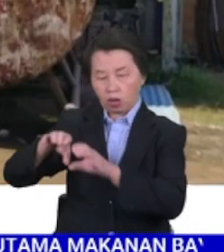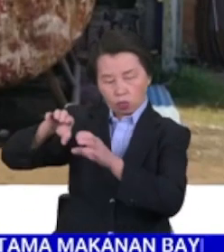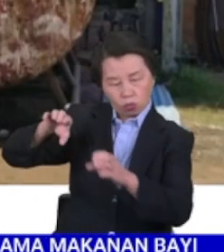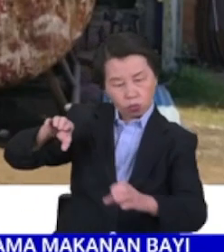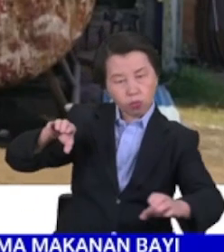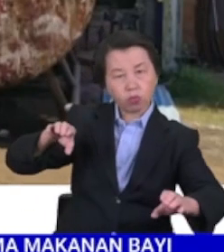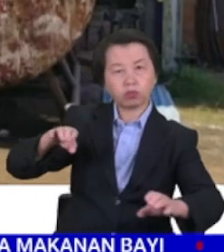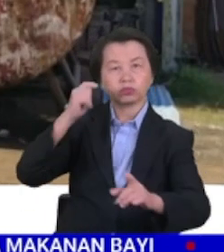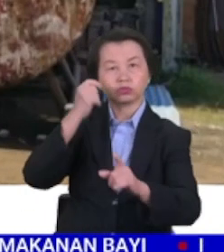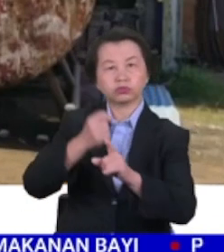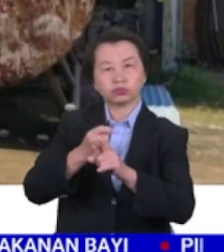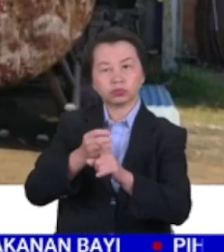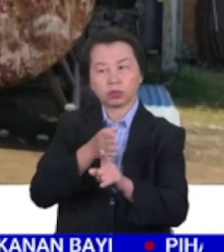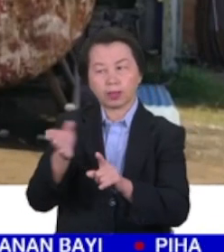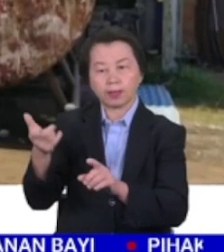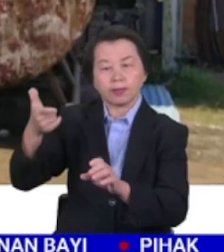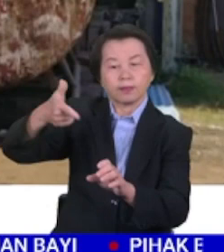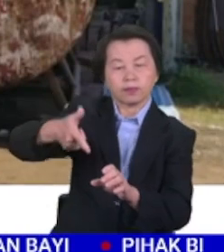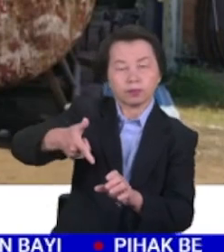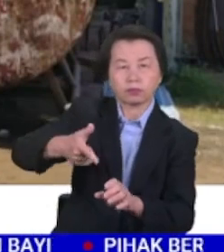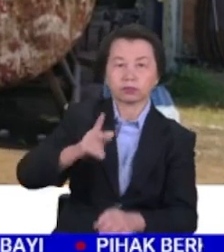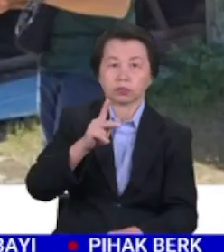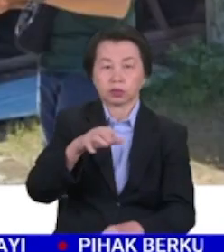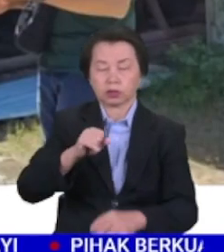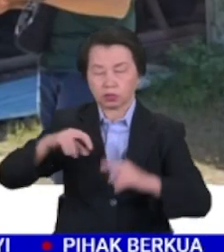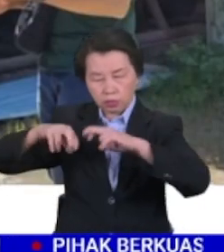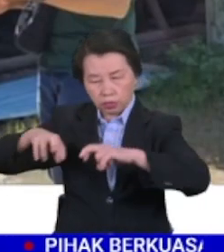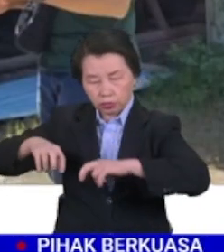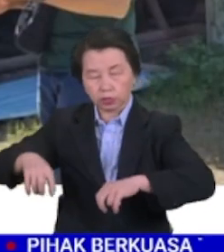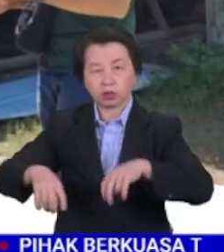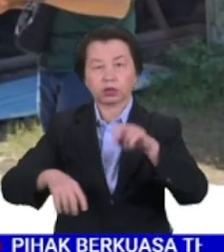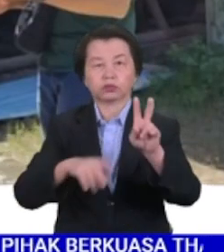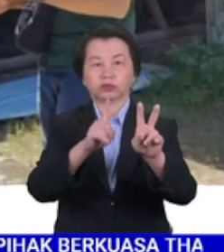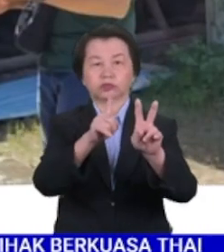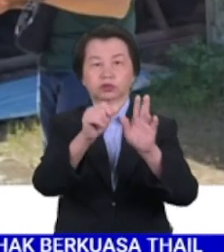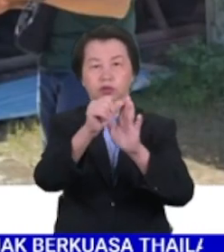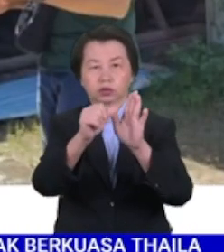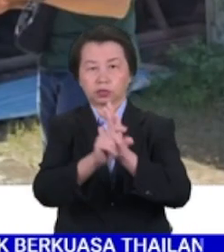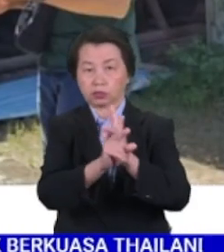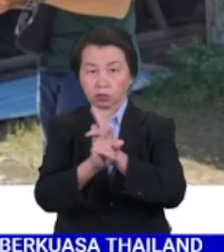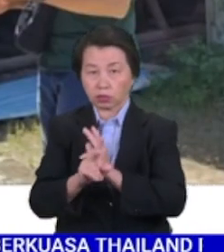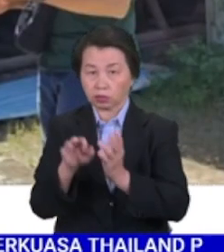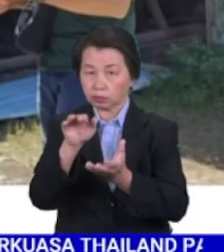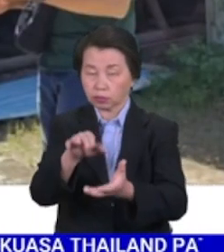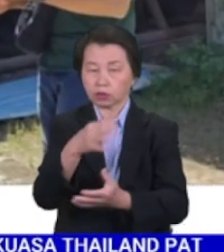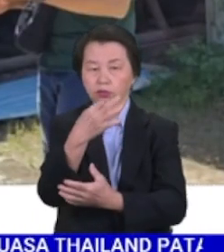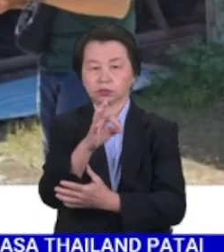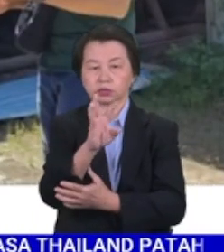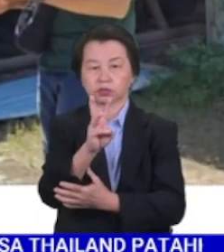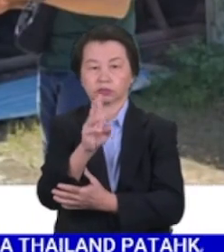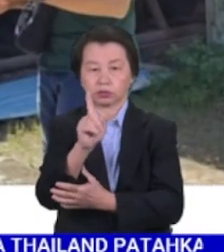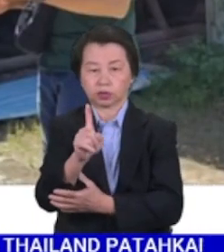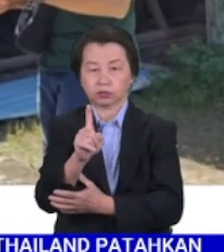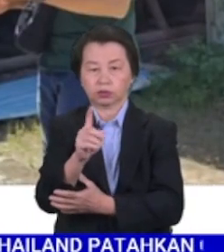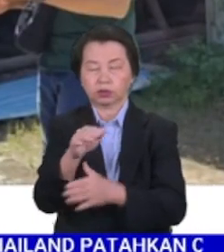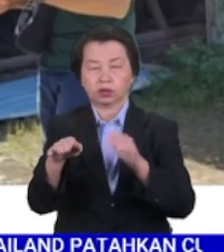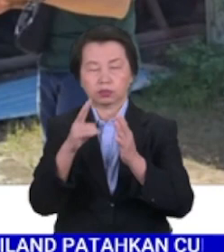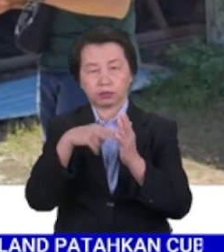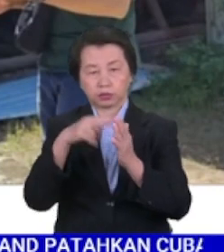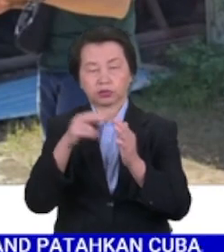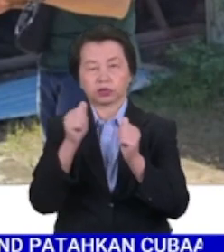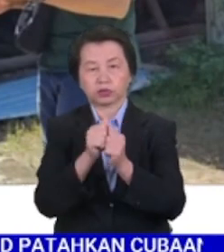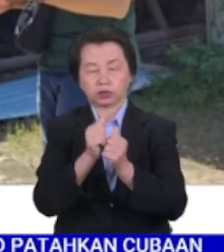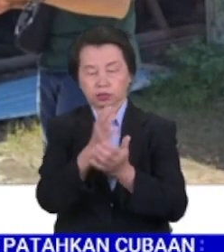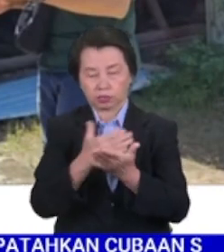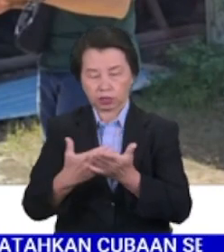pipe bagi tujuan penyelewengan. Kes disiasat di bawah Seksyen 21 Akta Kawalan Bekalan 1960. Dibaca